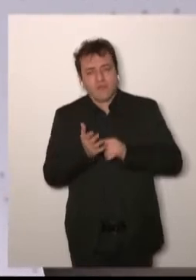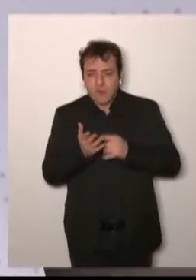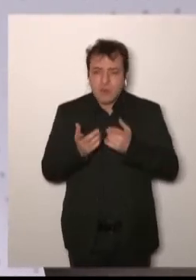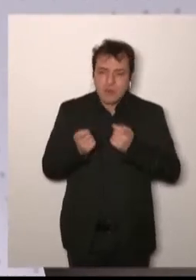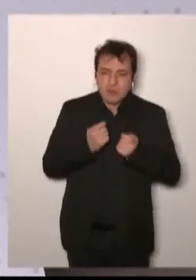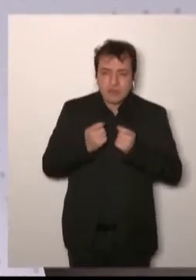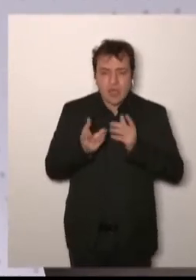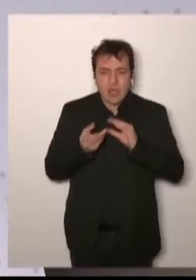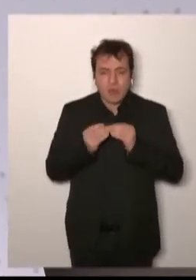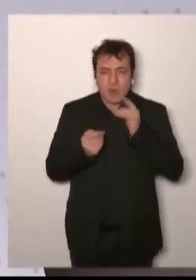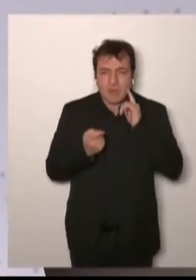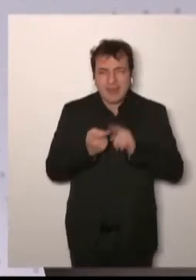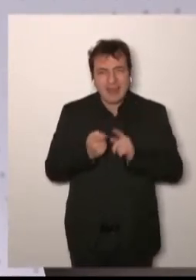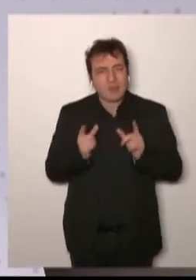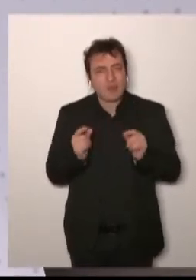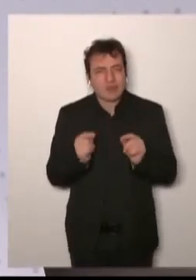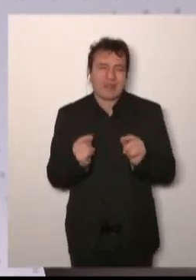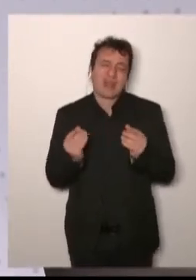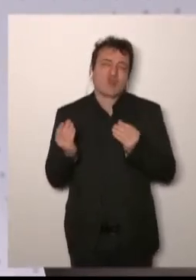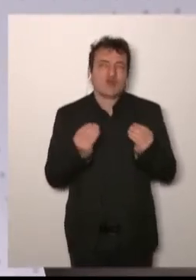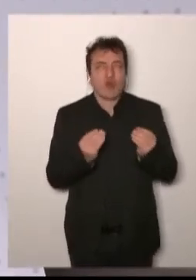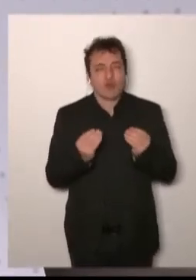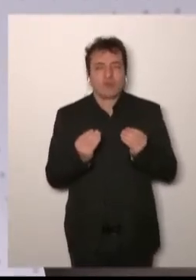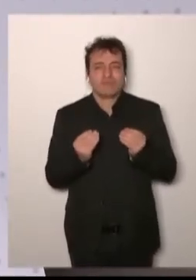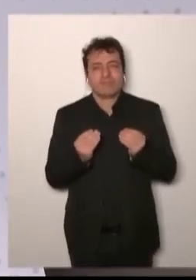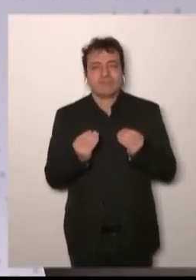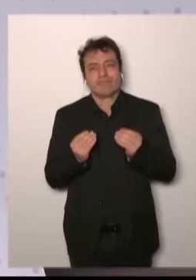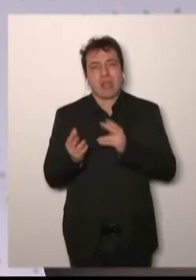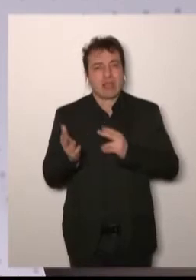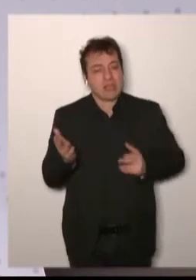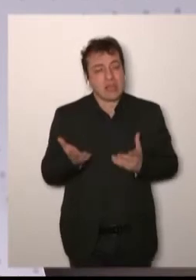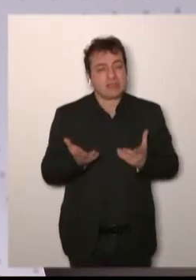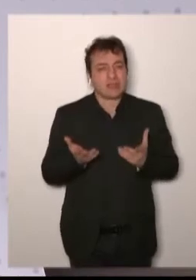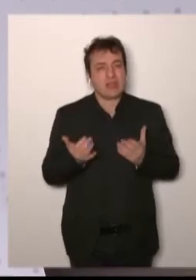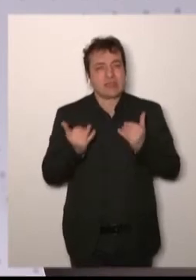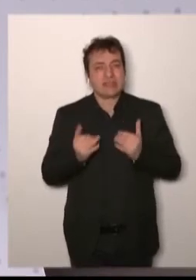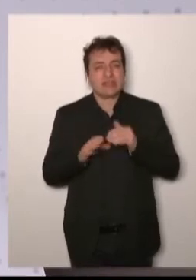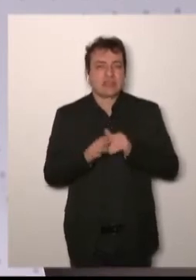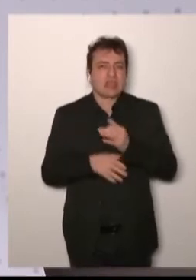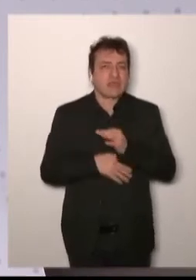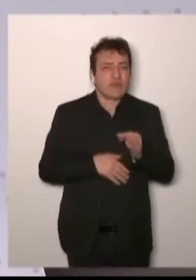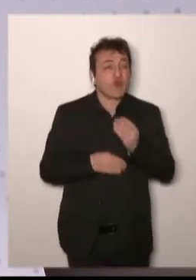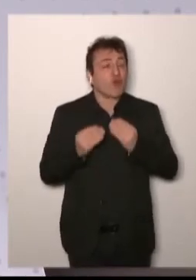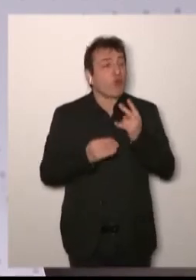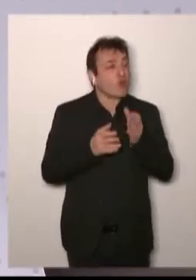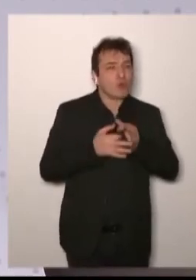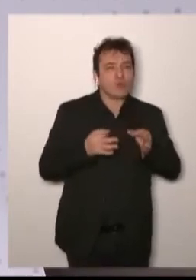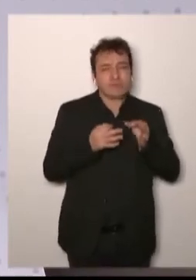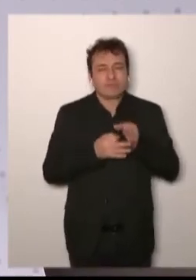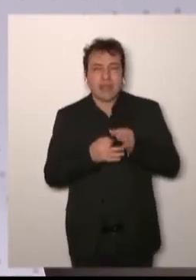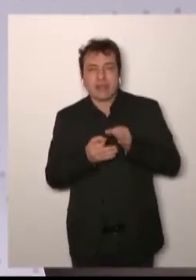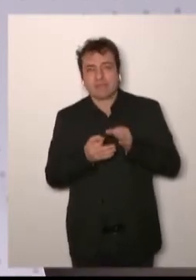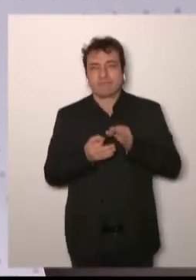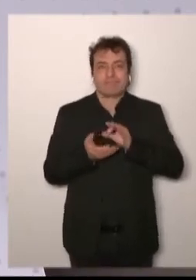qui manquent souvent de moyens à l'échelle nationale. Et c'est le cas notamment des cancers pédiatriques. Une réglementation européenne dédiée a